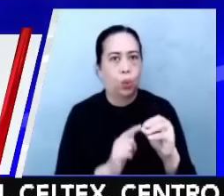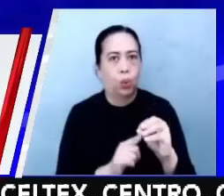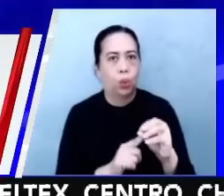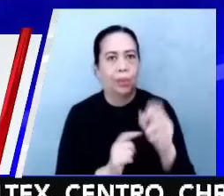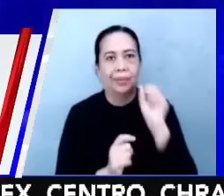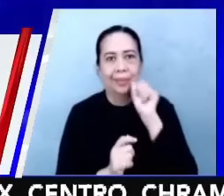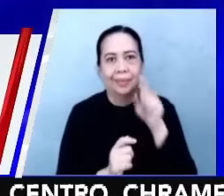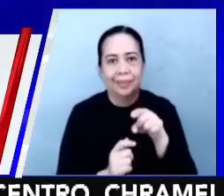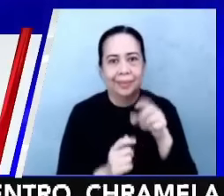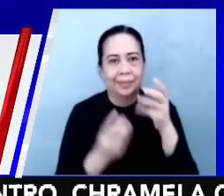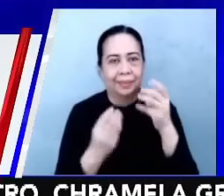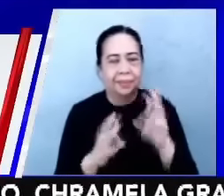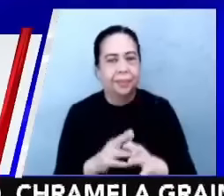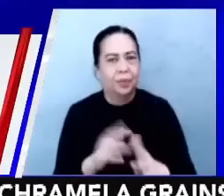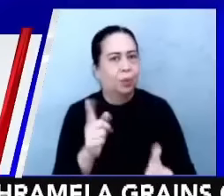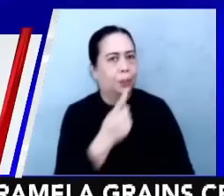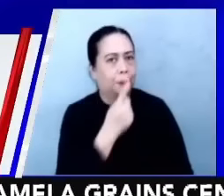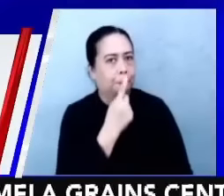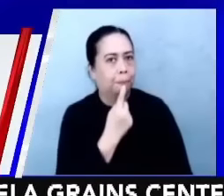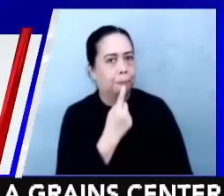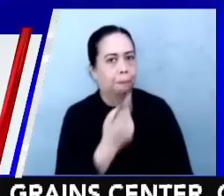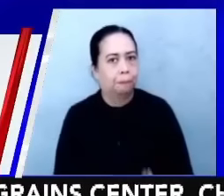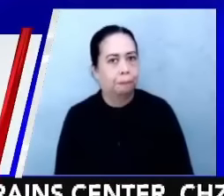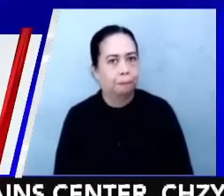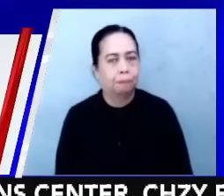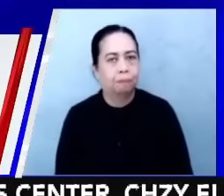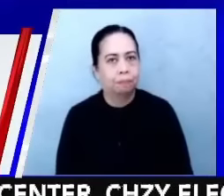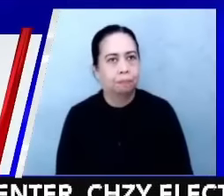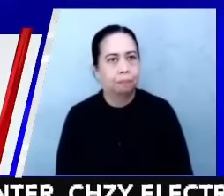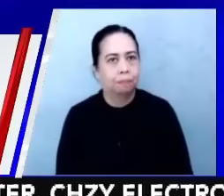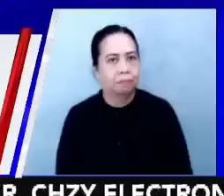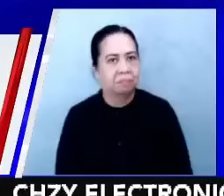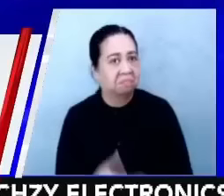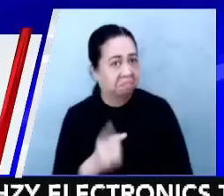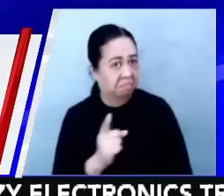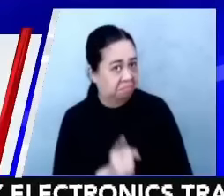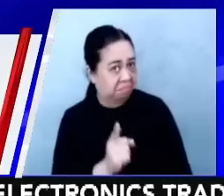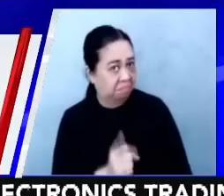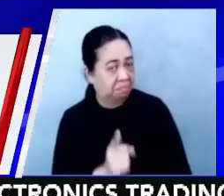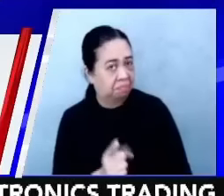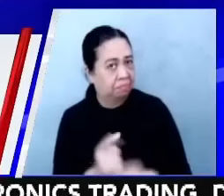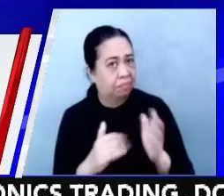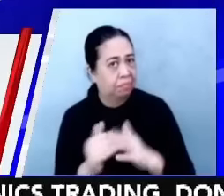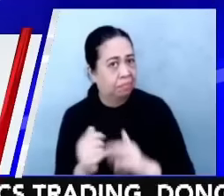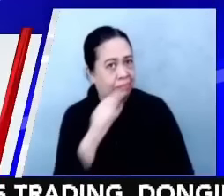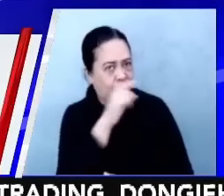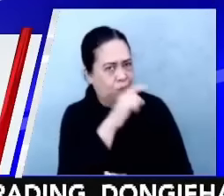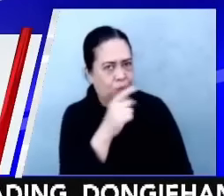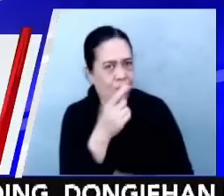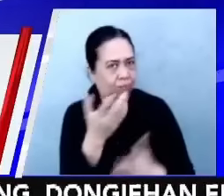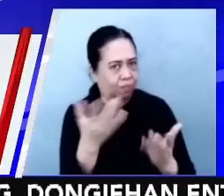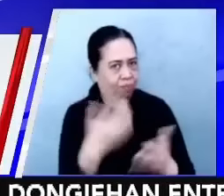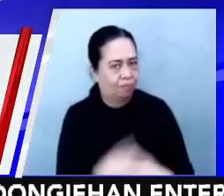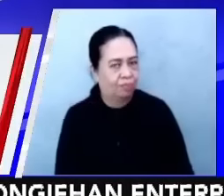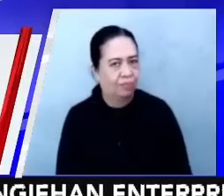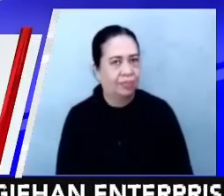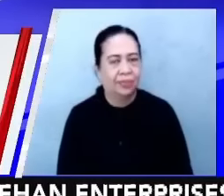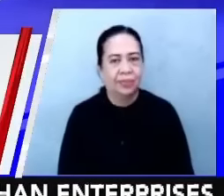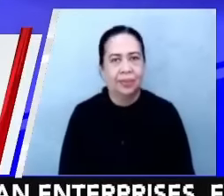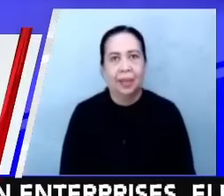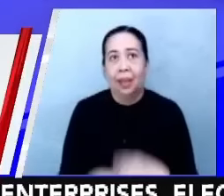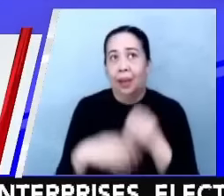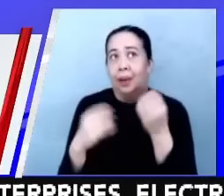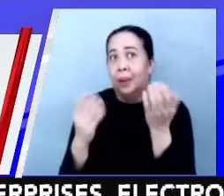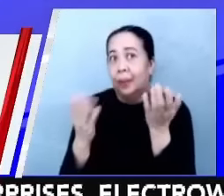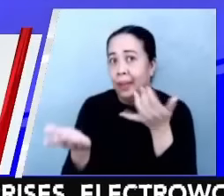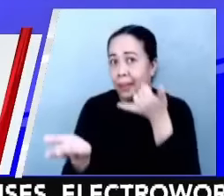masasabi niyo po rito matimbang ba ang katotohanan kaya kasinungalingan well ah marami